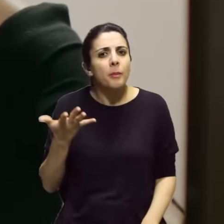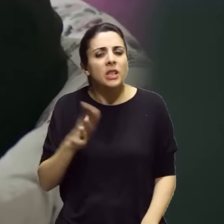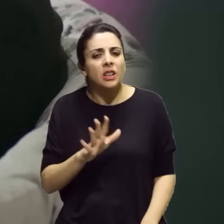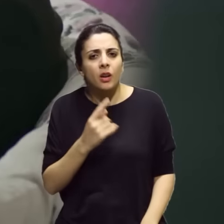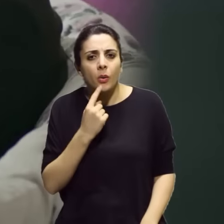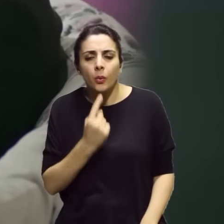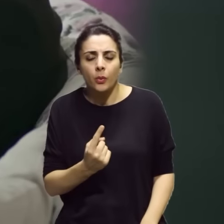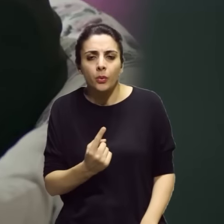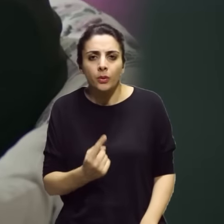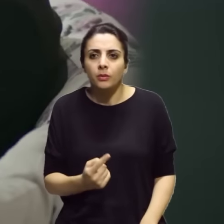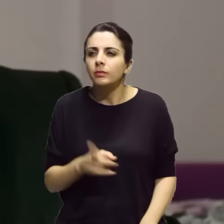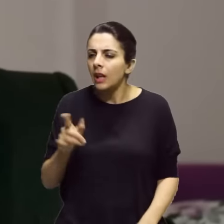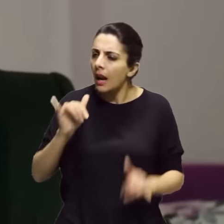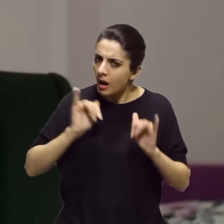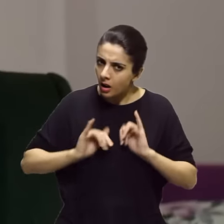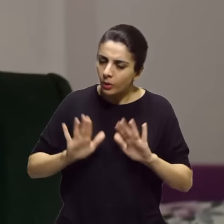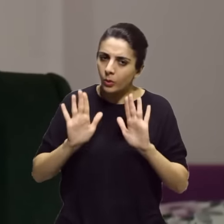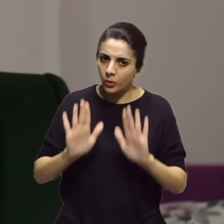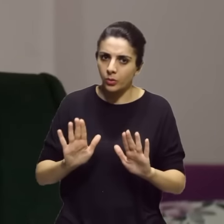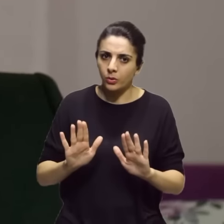derken? Sen rahat ol.